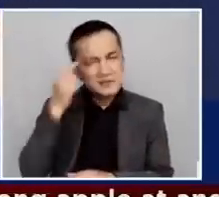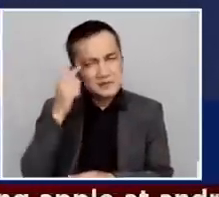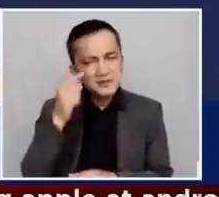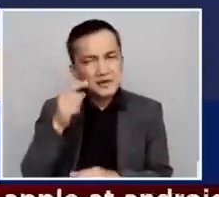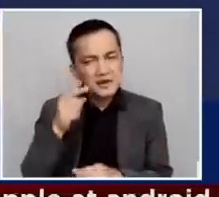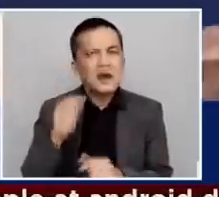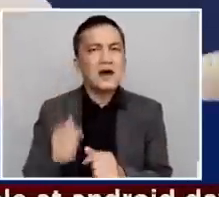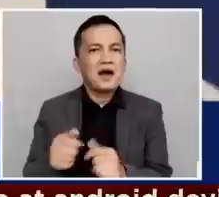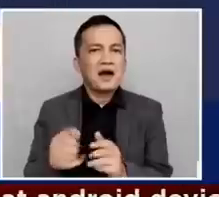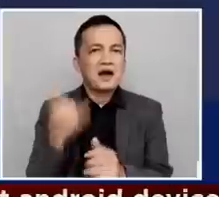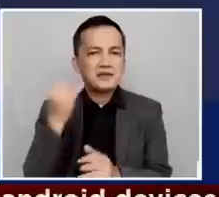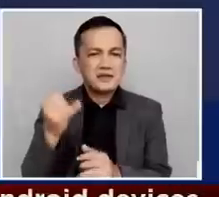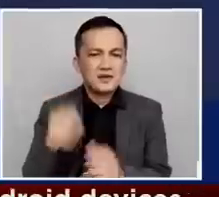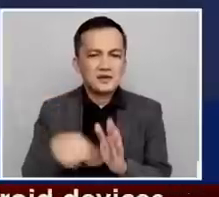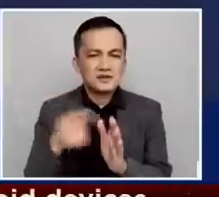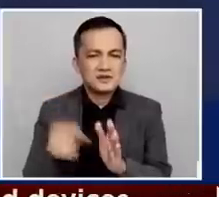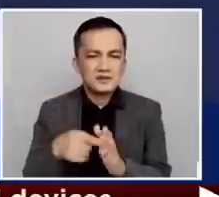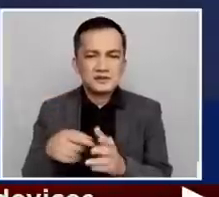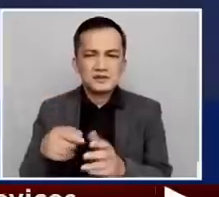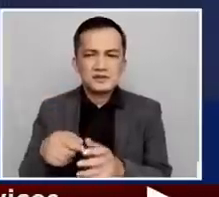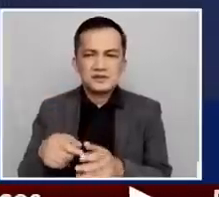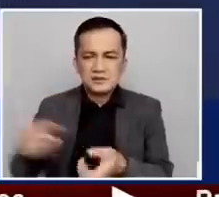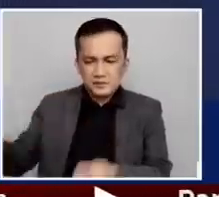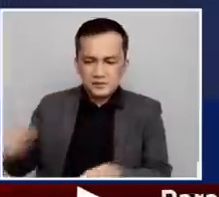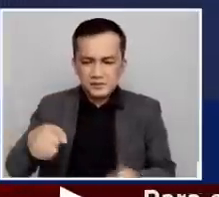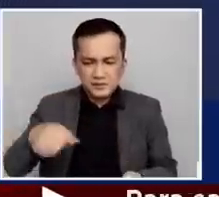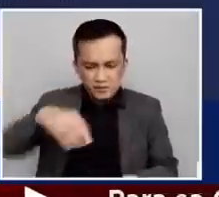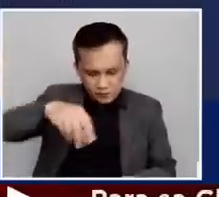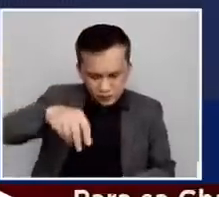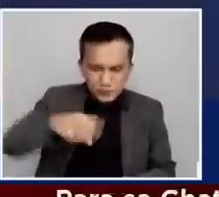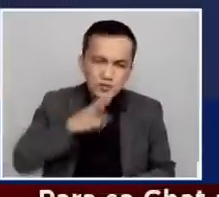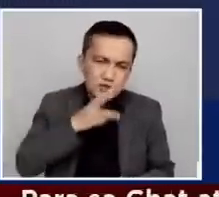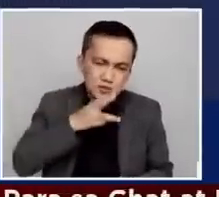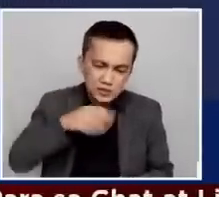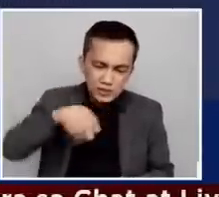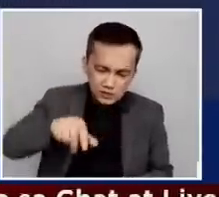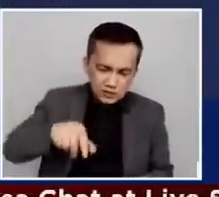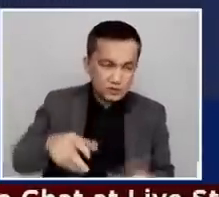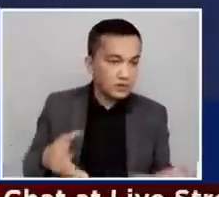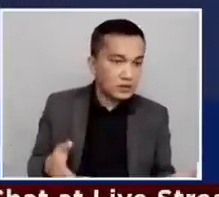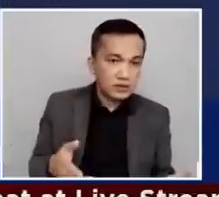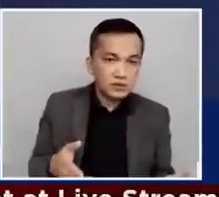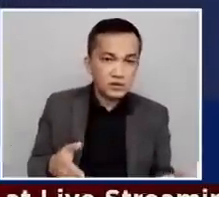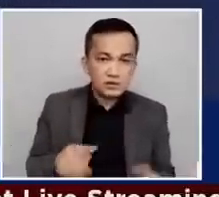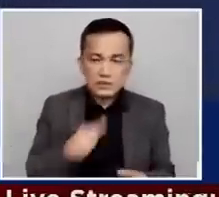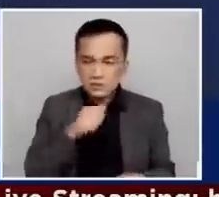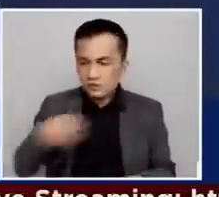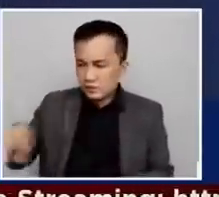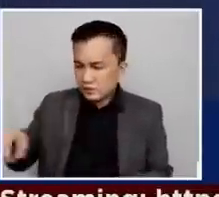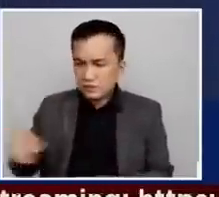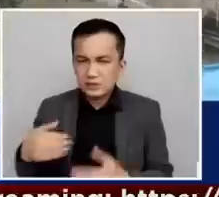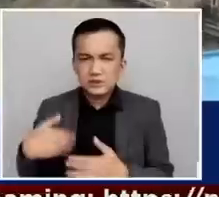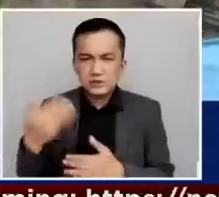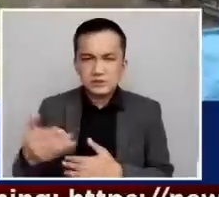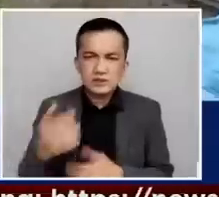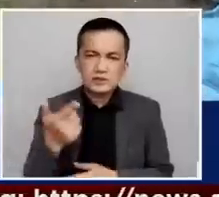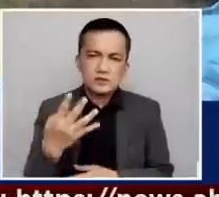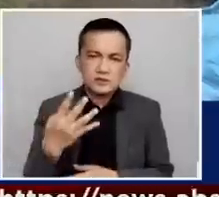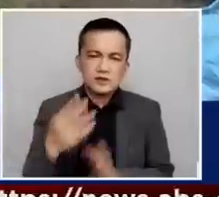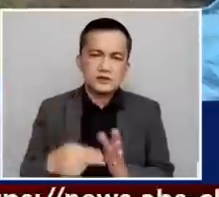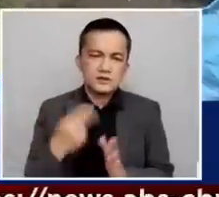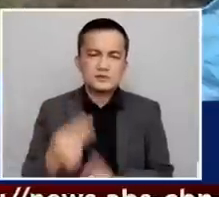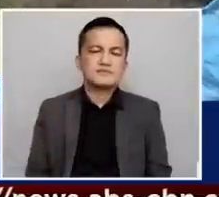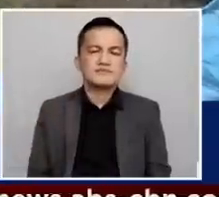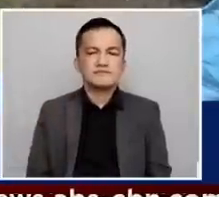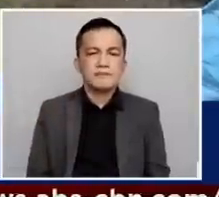We'll have to pull out our buckets and fill our bathtubs with water because there's not going to be water for the next 24 hours.